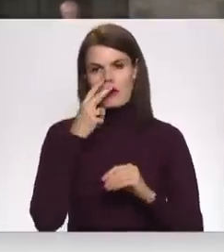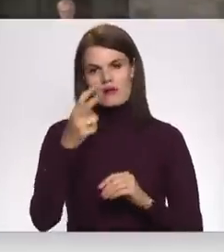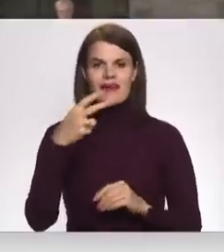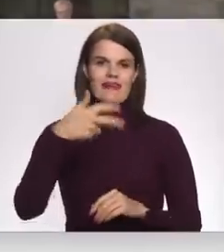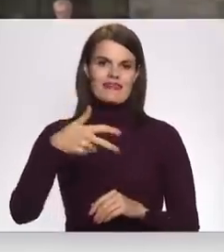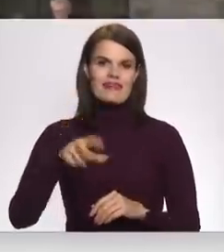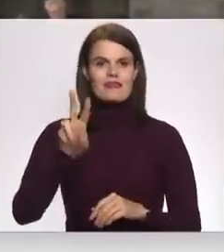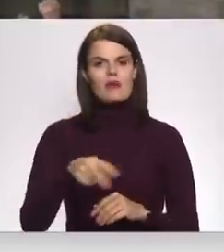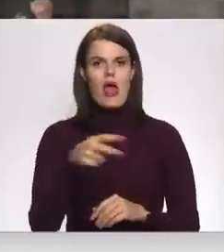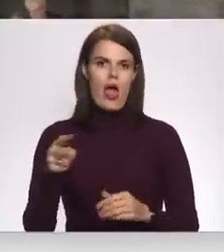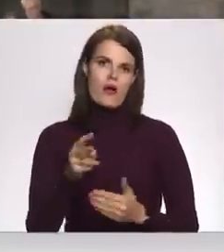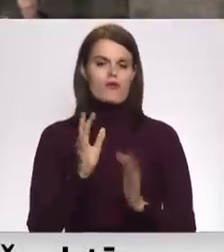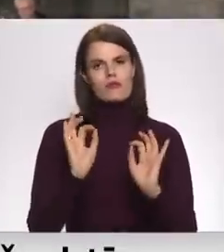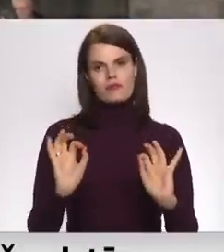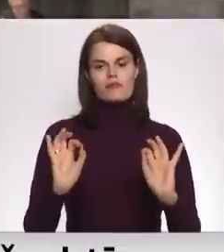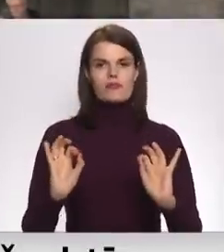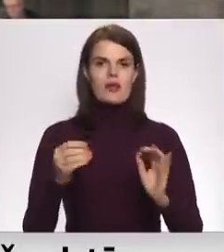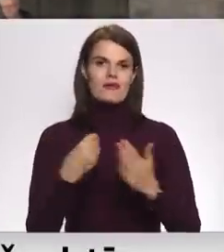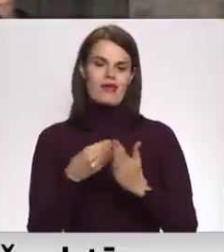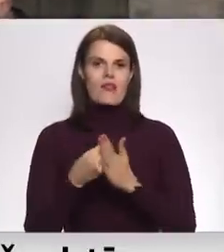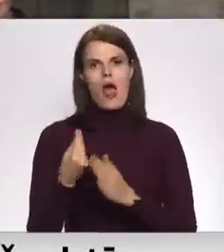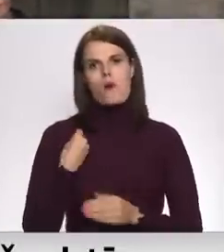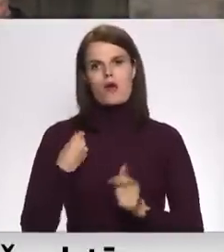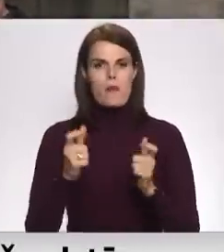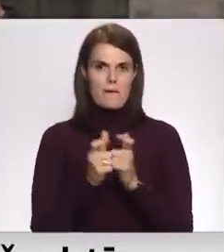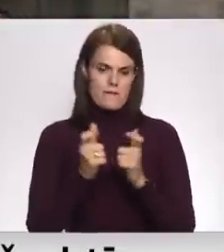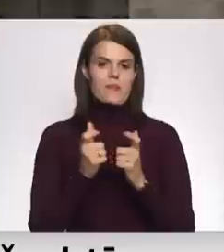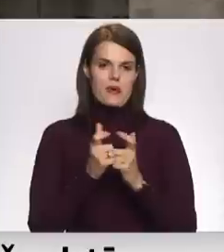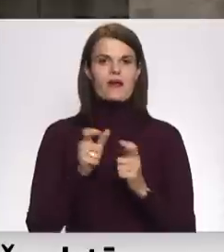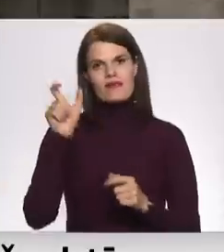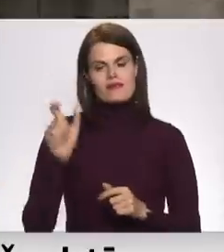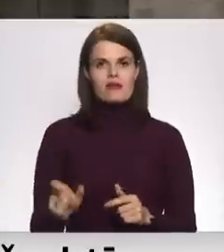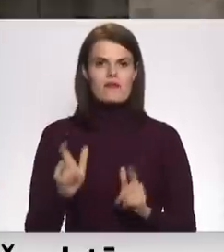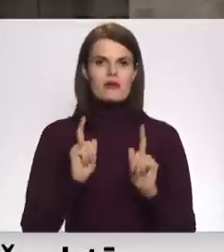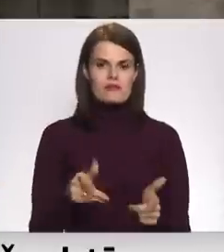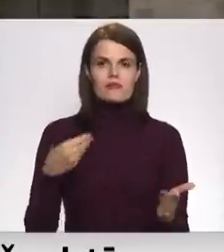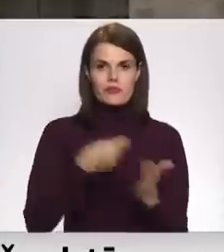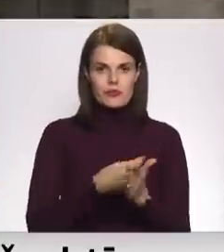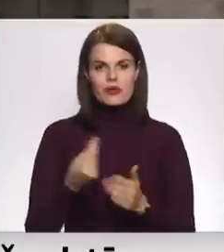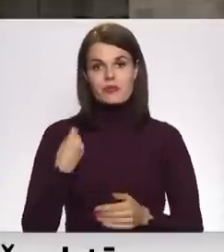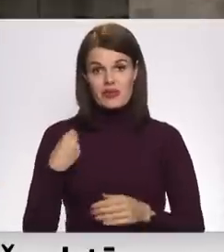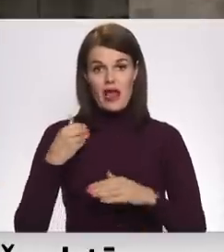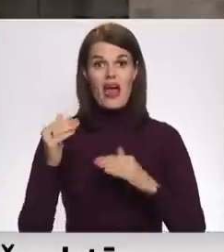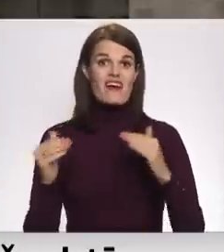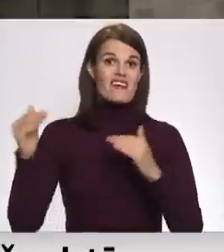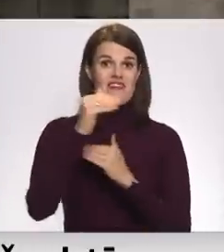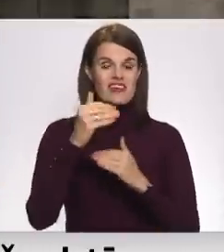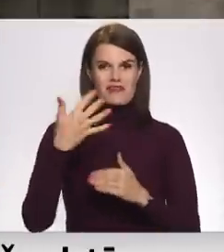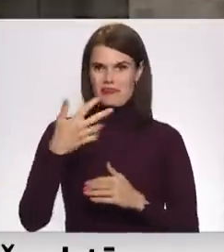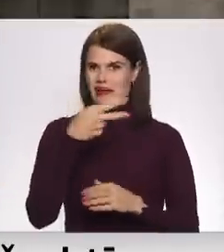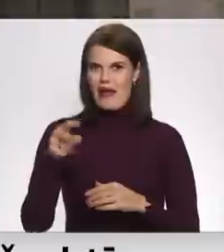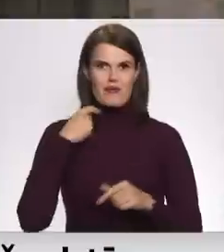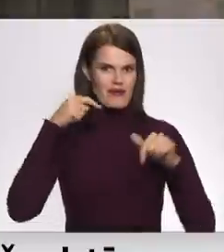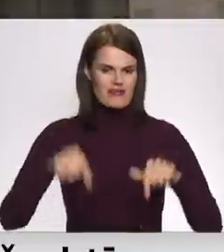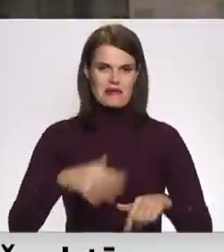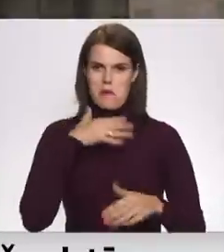tā morālā cena latiņa, pie kuras kur cilvēki ir gatavi pirkt mēnešu biļeti un virs. Nu, 50 eiro kā Rīgā tas